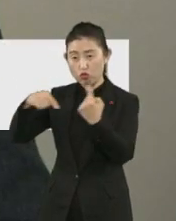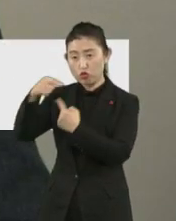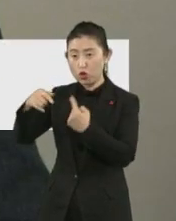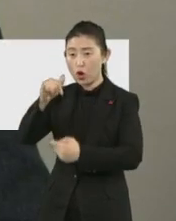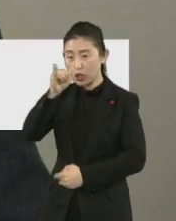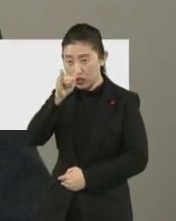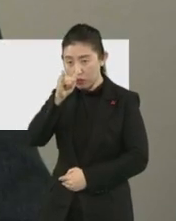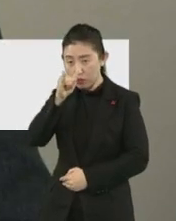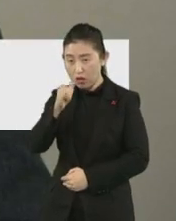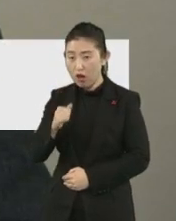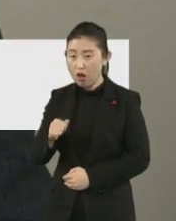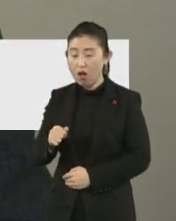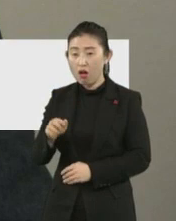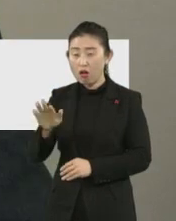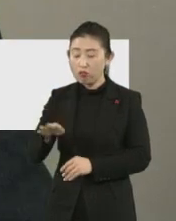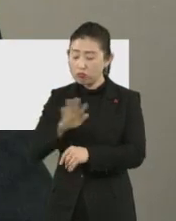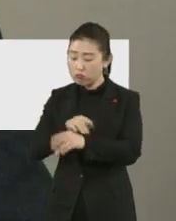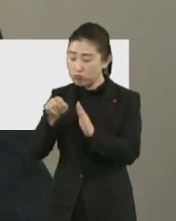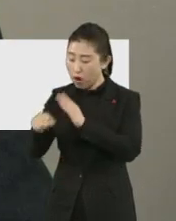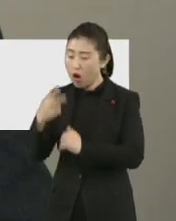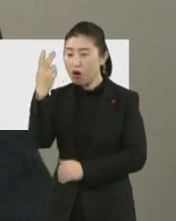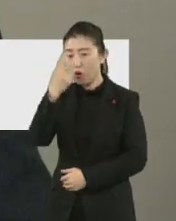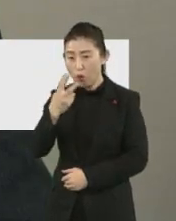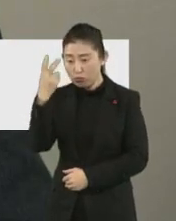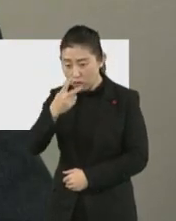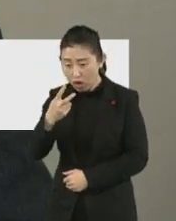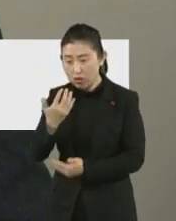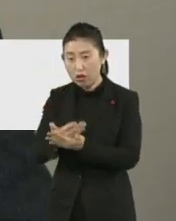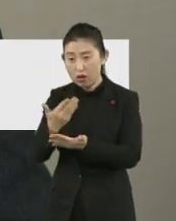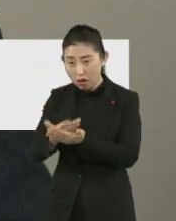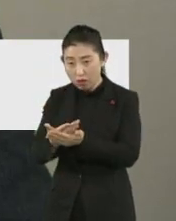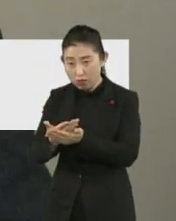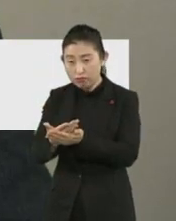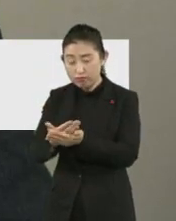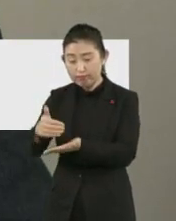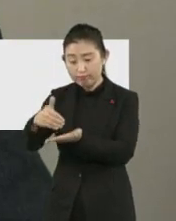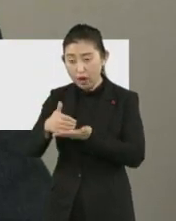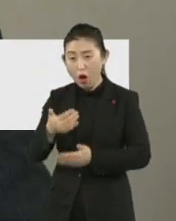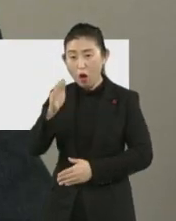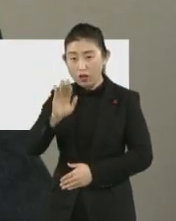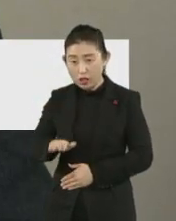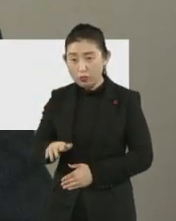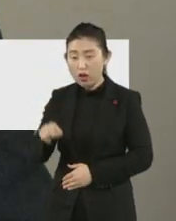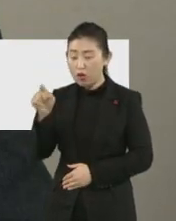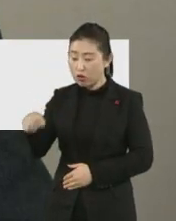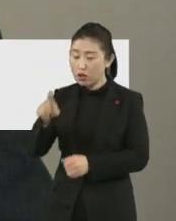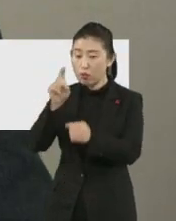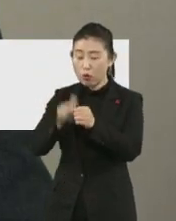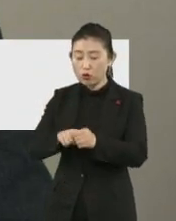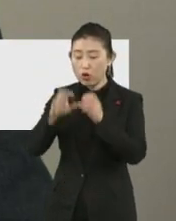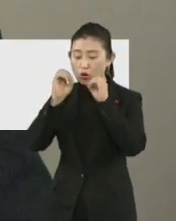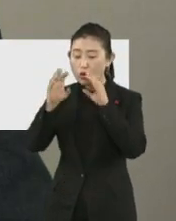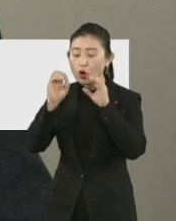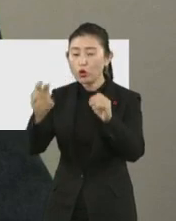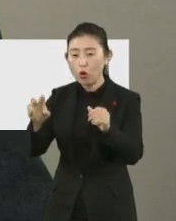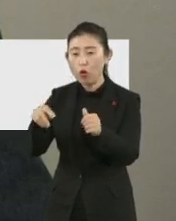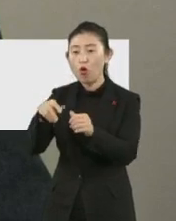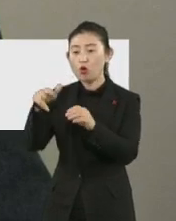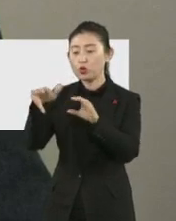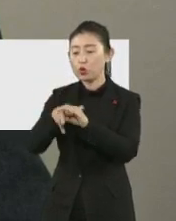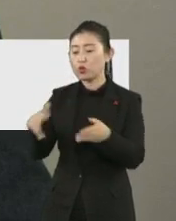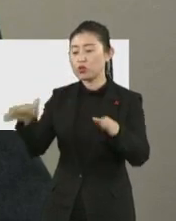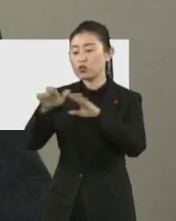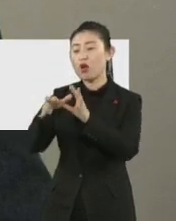필요하다고 일반적으로 통보해 왔습니다 그러나 해당 시설은 선교 인 양성을 목적으로 하는 종교